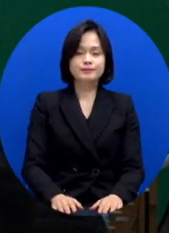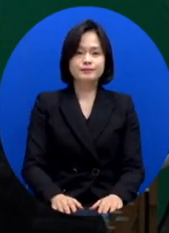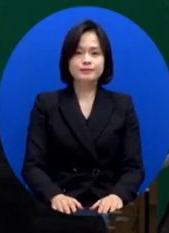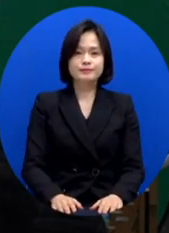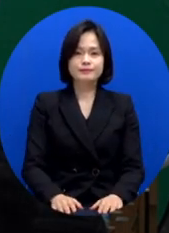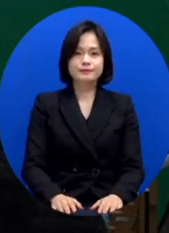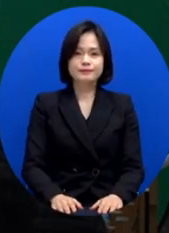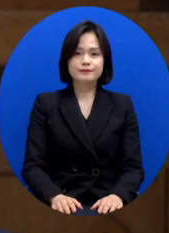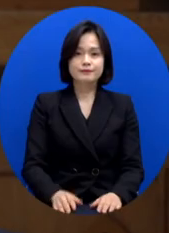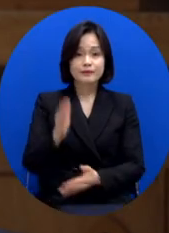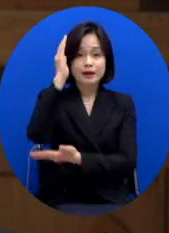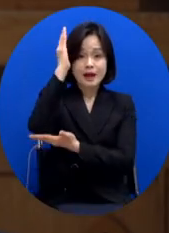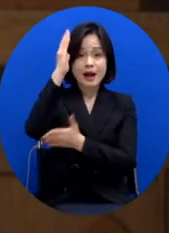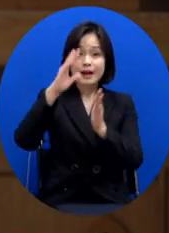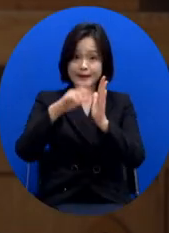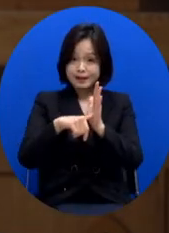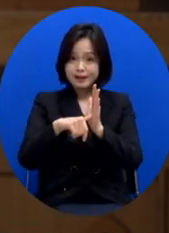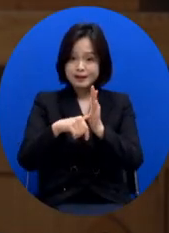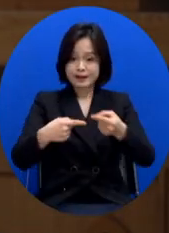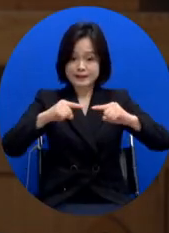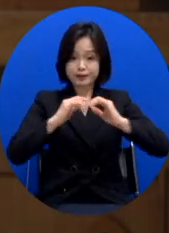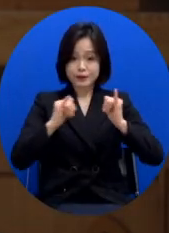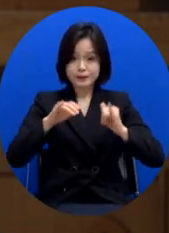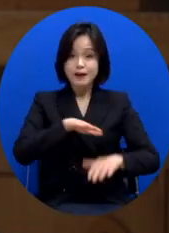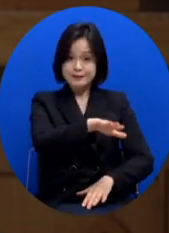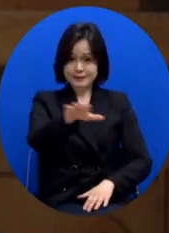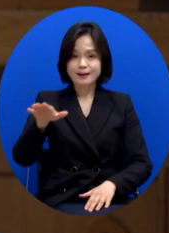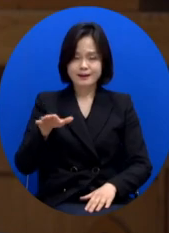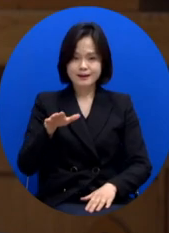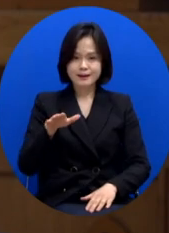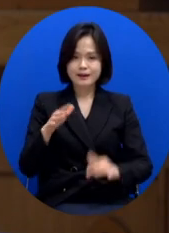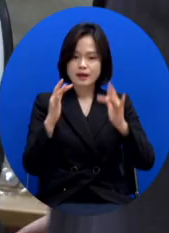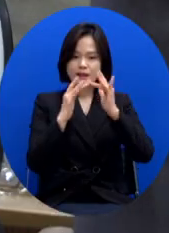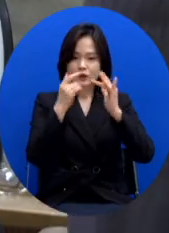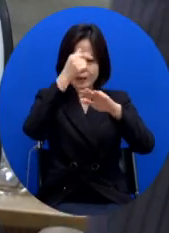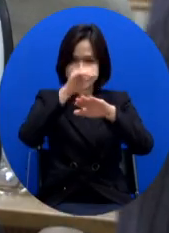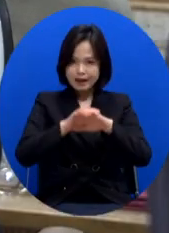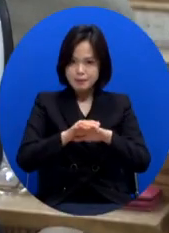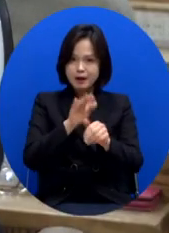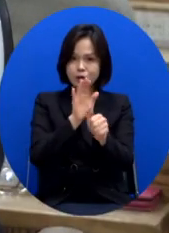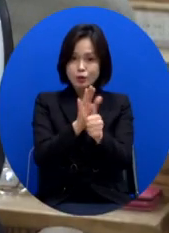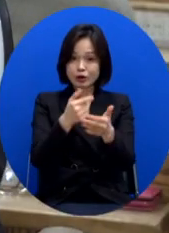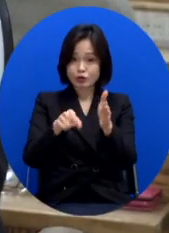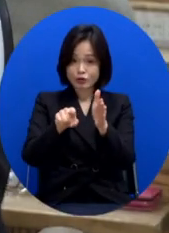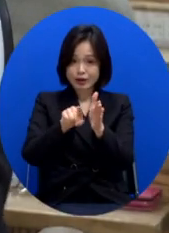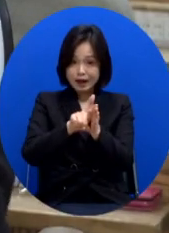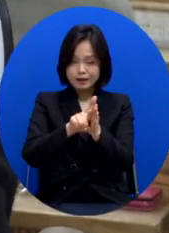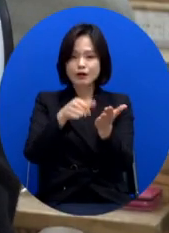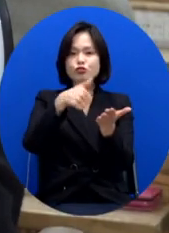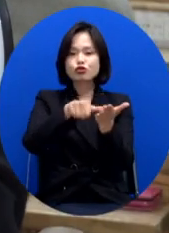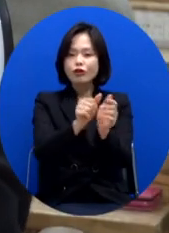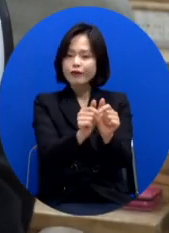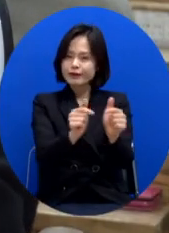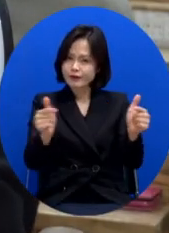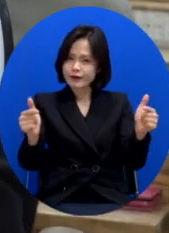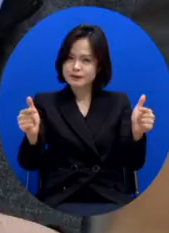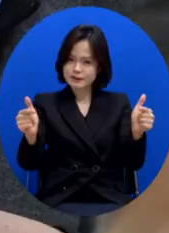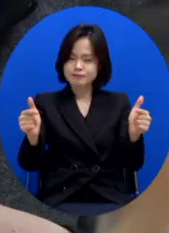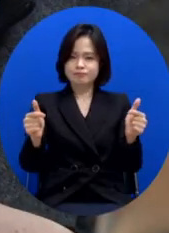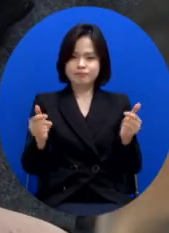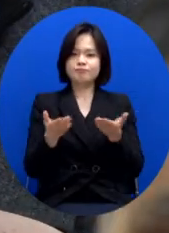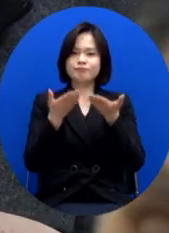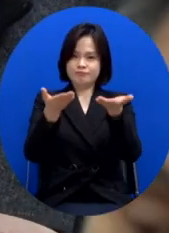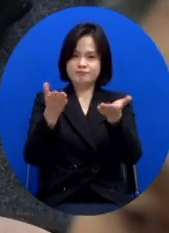삼각대, 조명, 핀마이크 등 영상예배 송출을 위한 방송장비 키트가 전 참가자에게